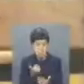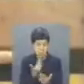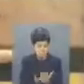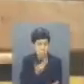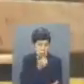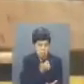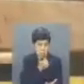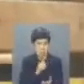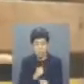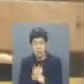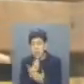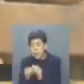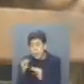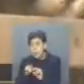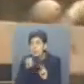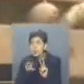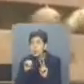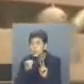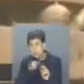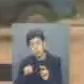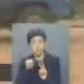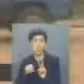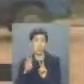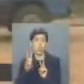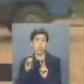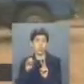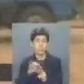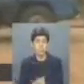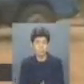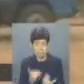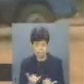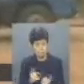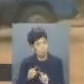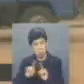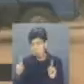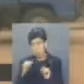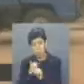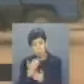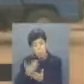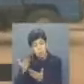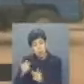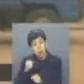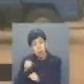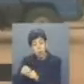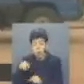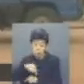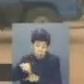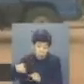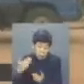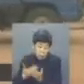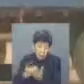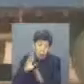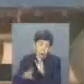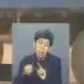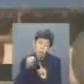ที่2บาท40สตางค์ถึง2บาท60สตางค์นะคะซึ่งต่างจากราคารับซื้อของลานมันในพื้นที่ที่มีราคาประมาณ1บ